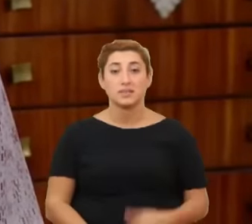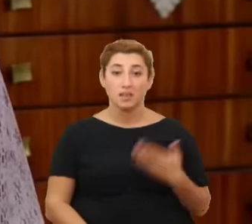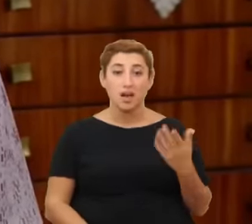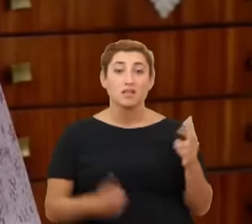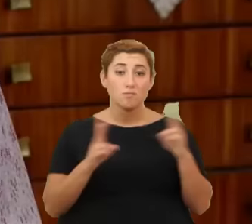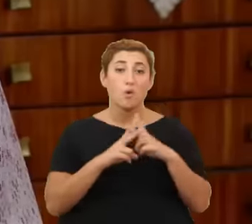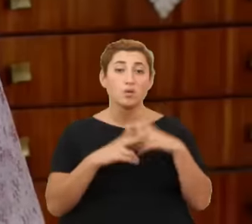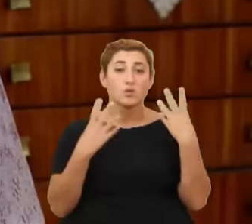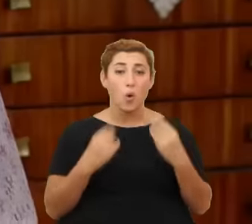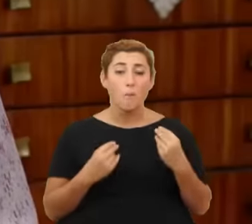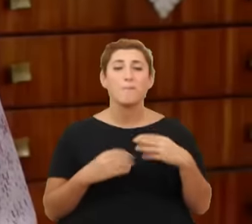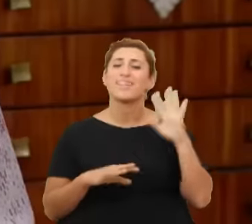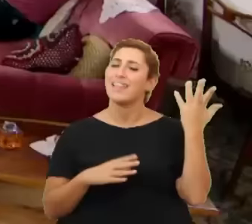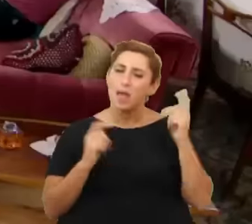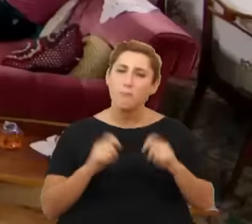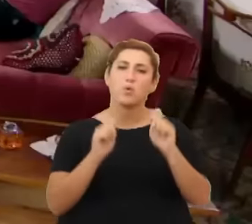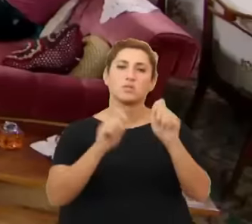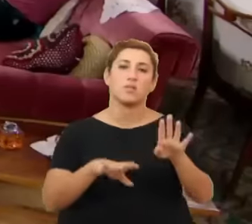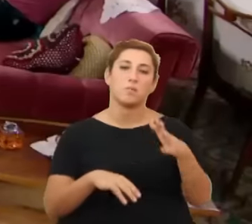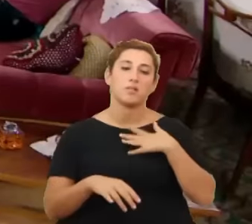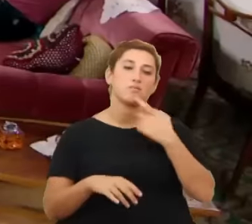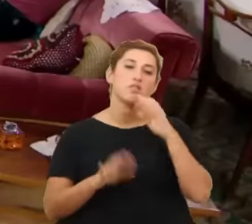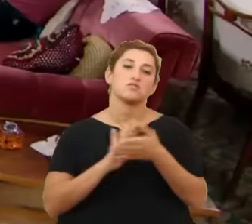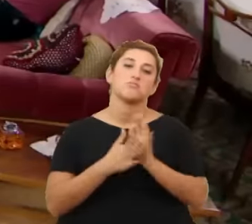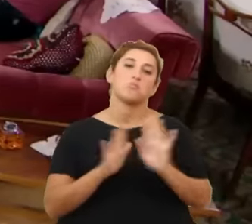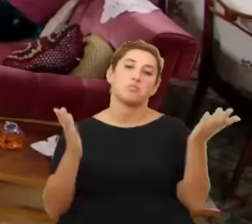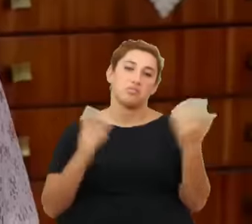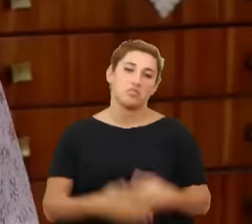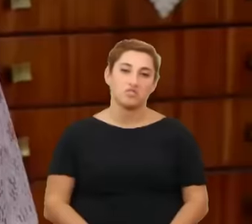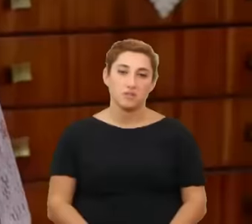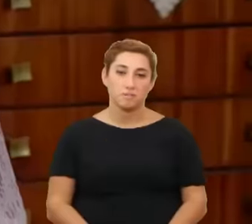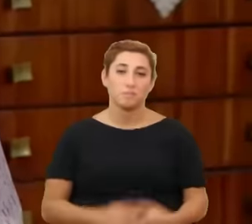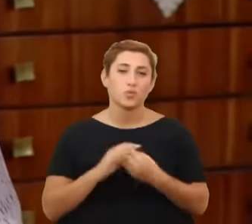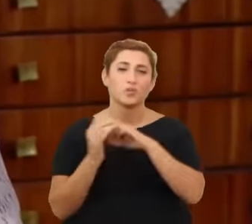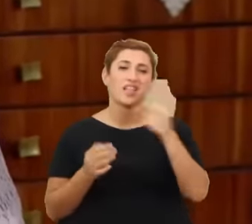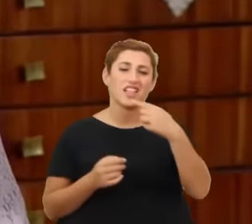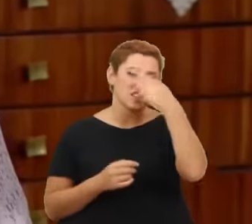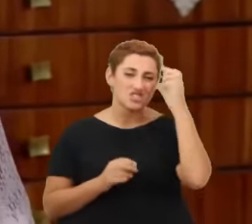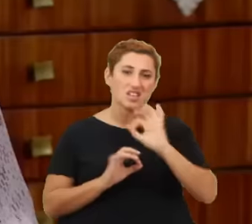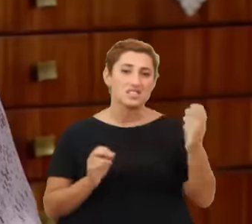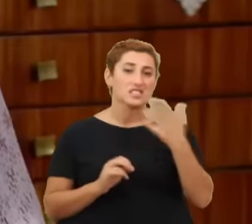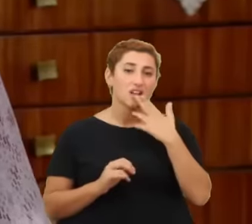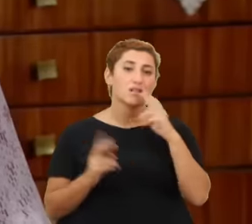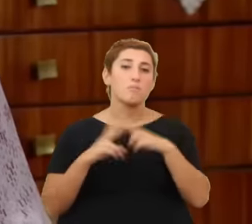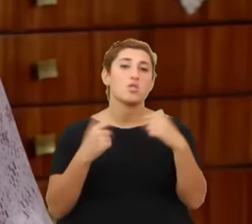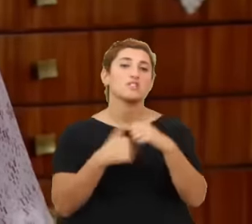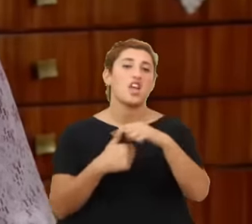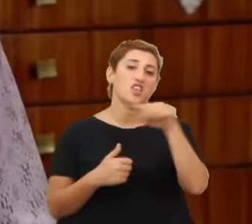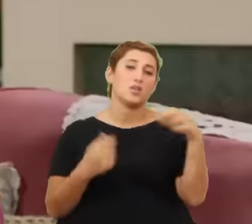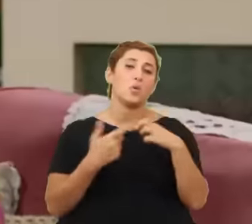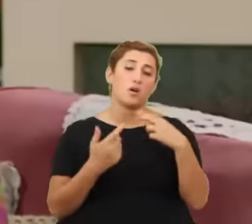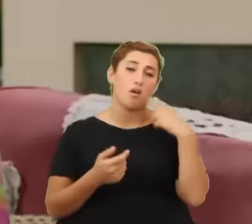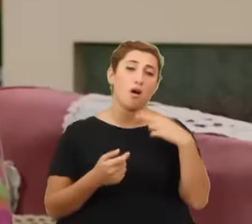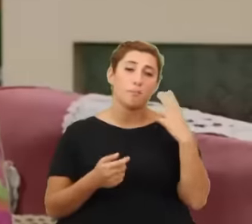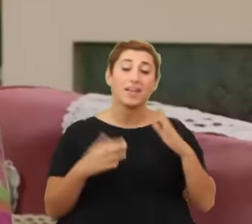Yani polis olmayın da ne olursanız olun. Benim yaşım geçti artık ya. Dünyanın en şanssız kadınları polis karıları Rukiye